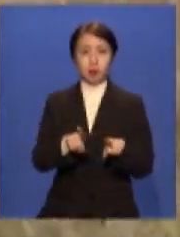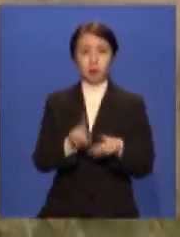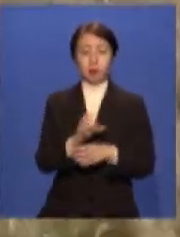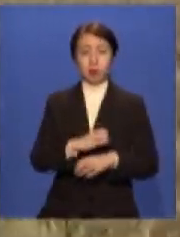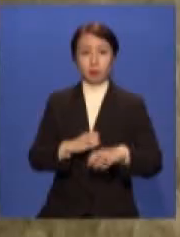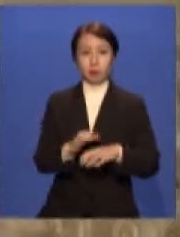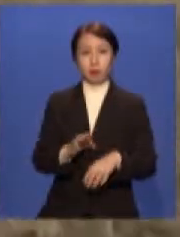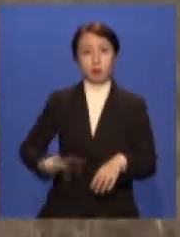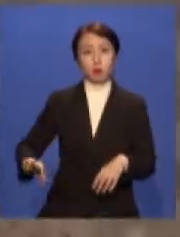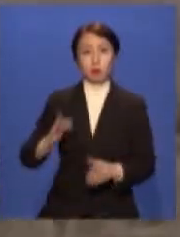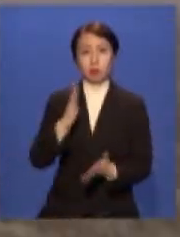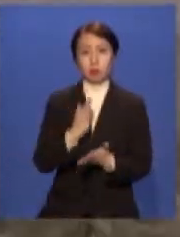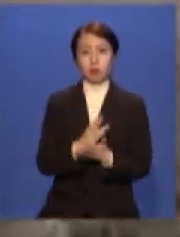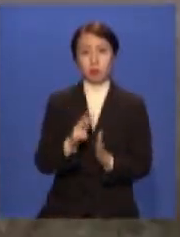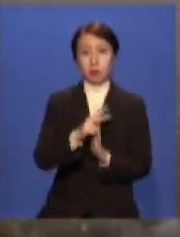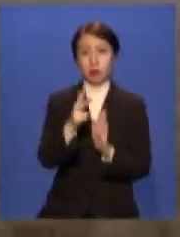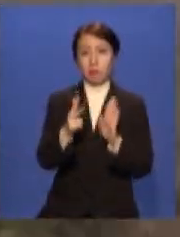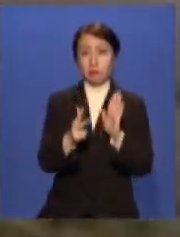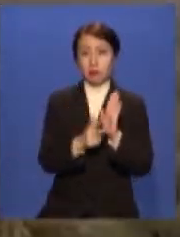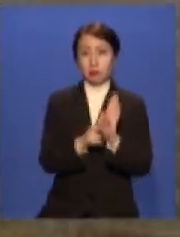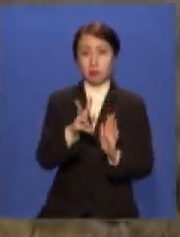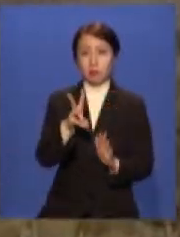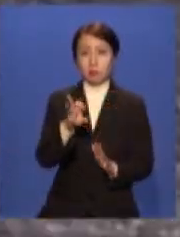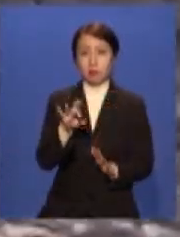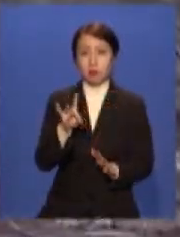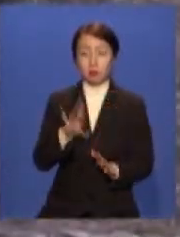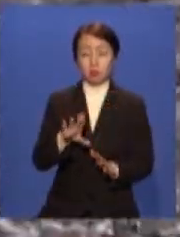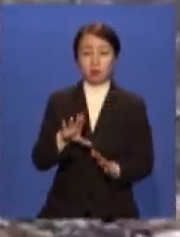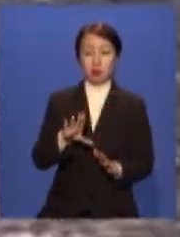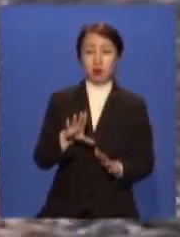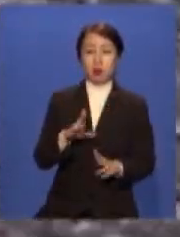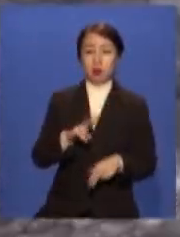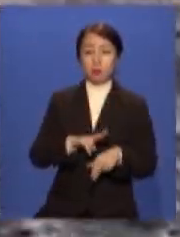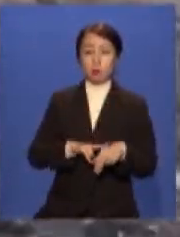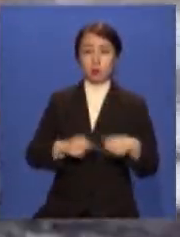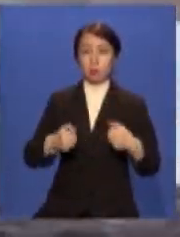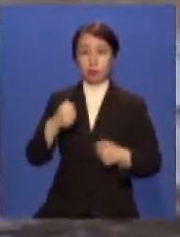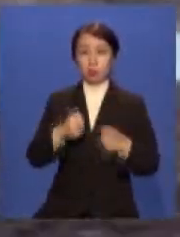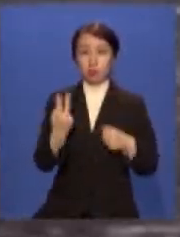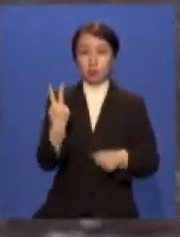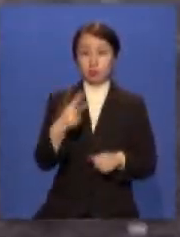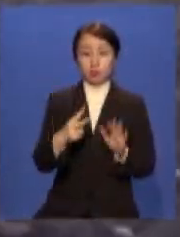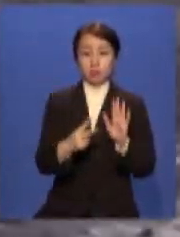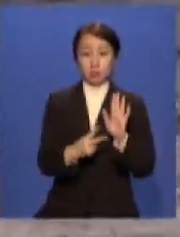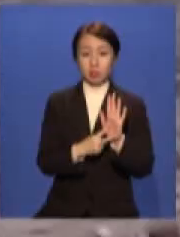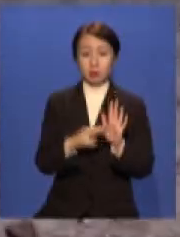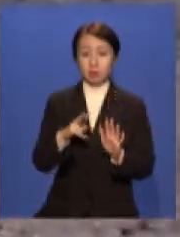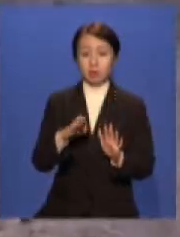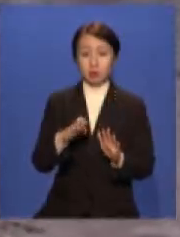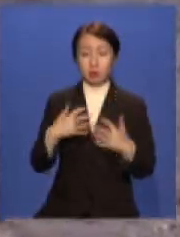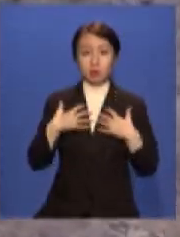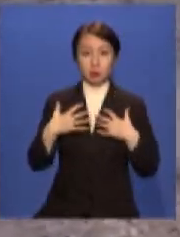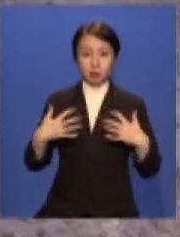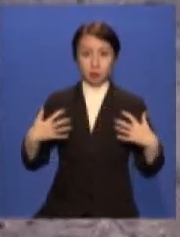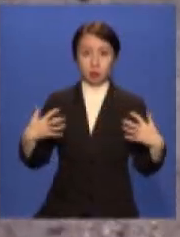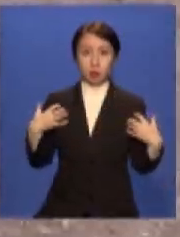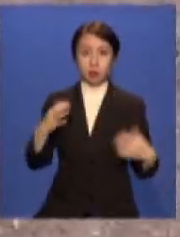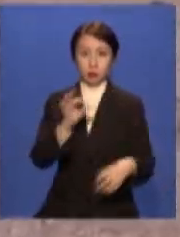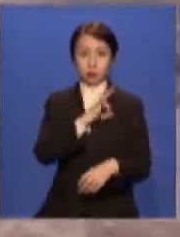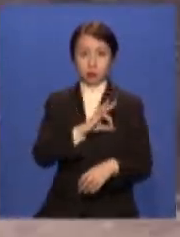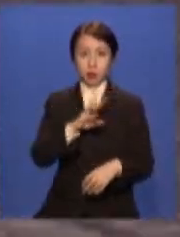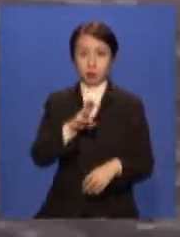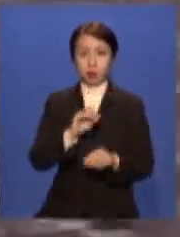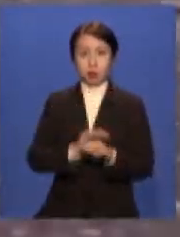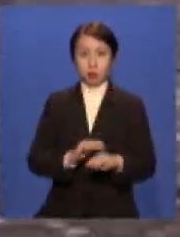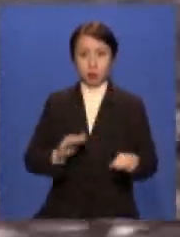подобные приёмы в области имеются 18 макетов патрульных машин 27 макетов животных используются и